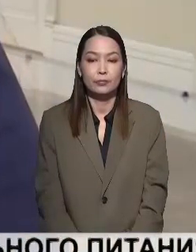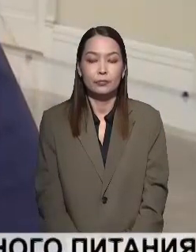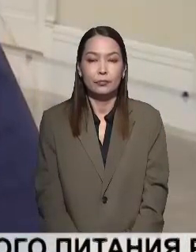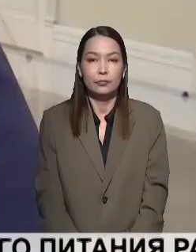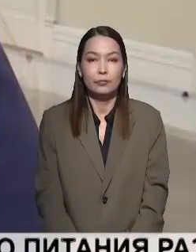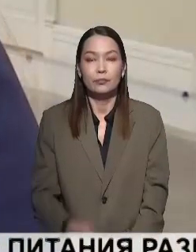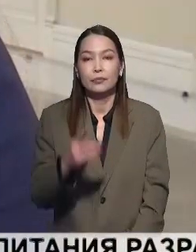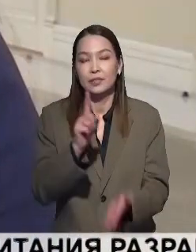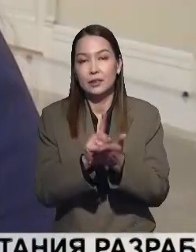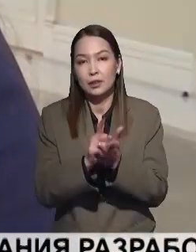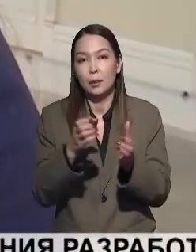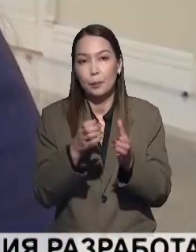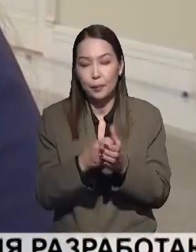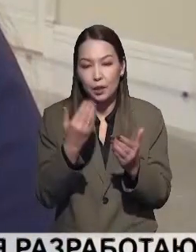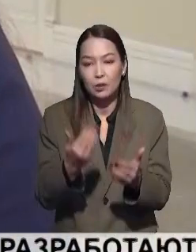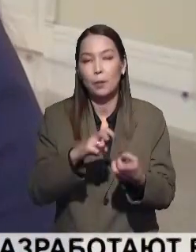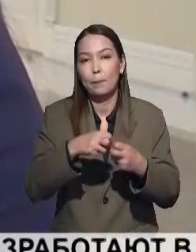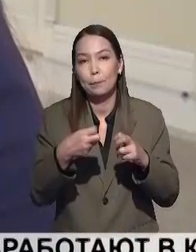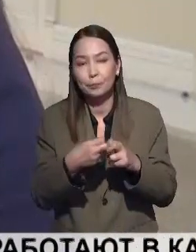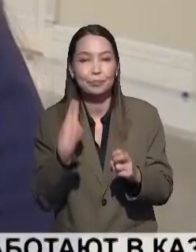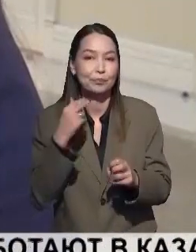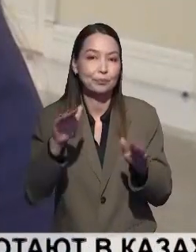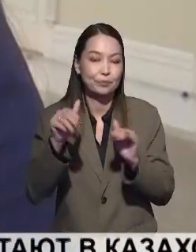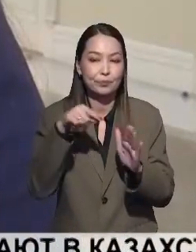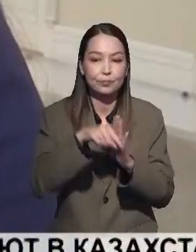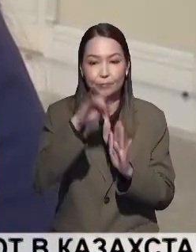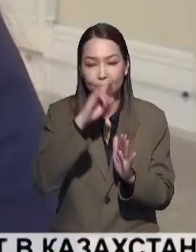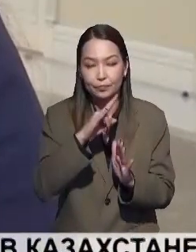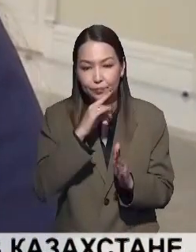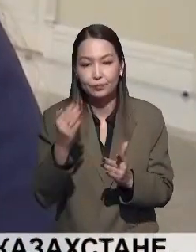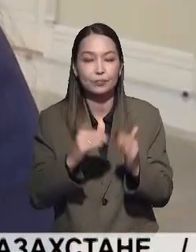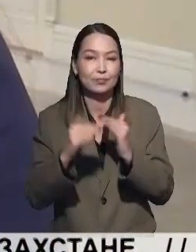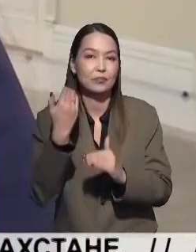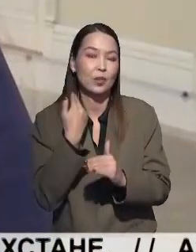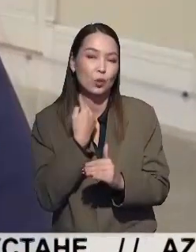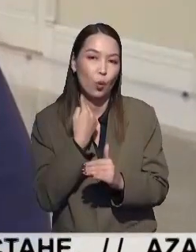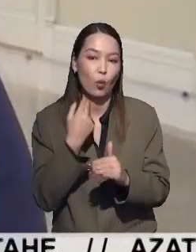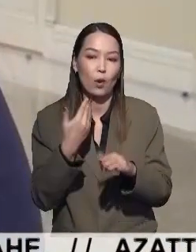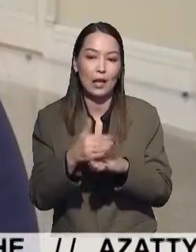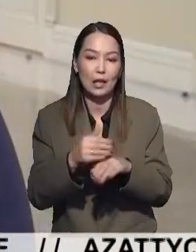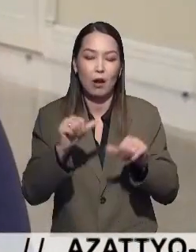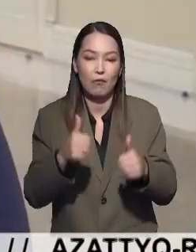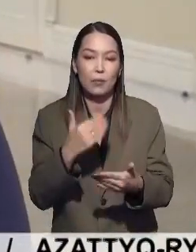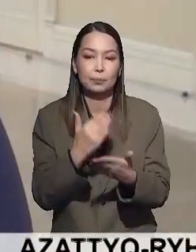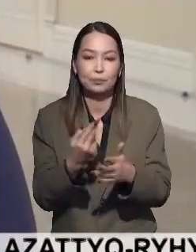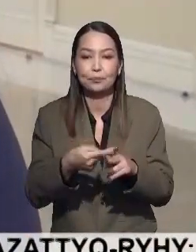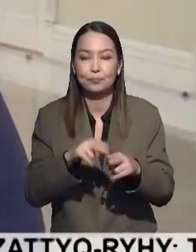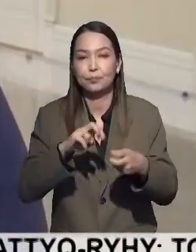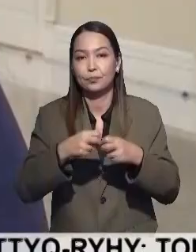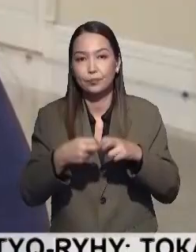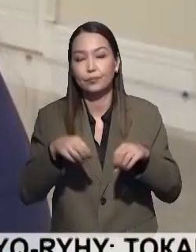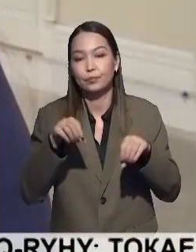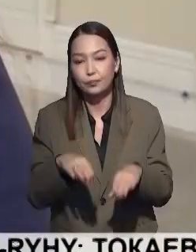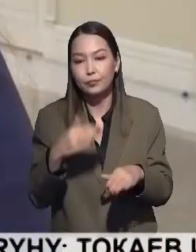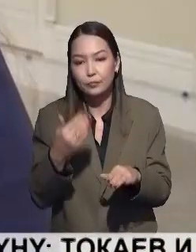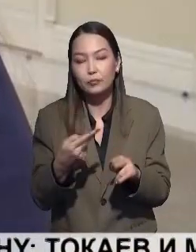Задача партии – снизить долю проблемных займов среди казахстанцев и уровень высокой закредитованности. Это важнейший социальный вопрос, и партия не может